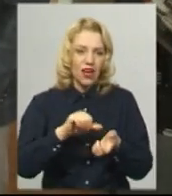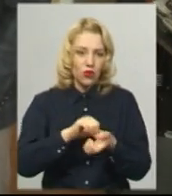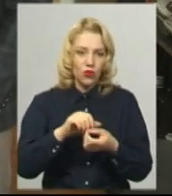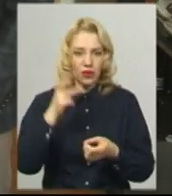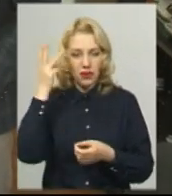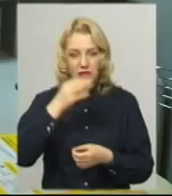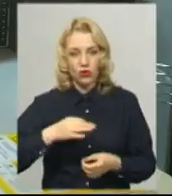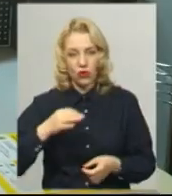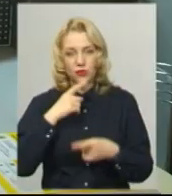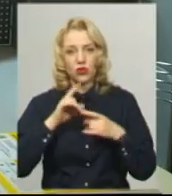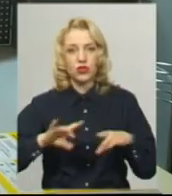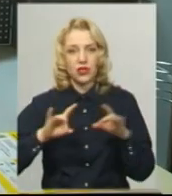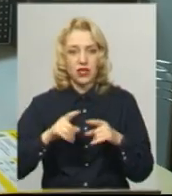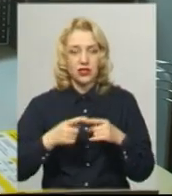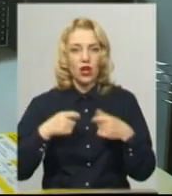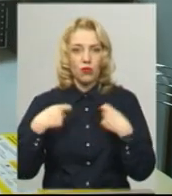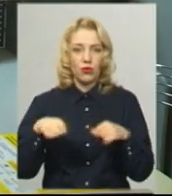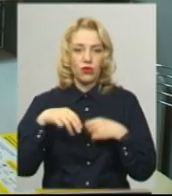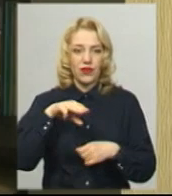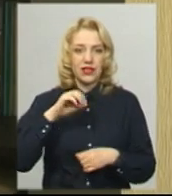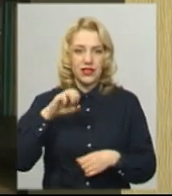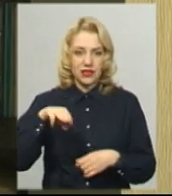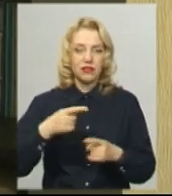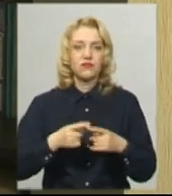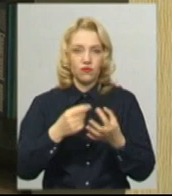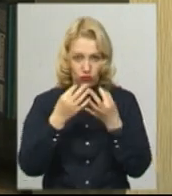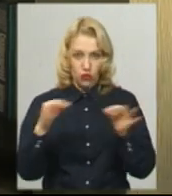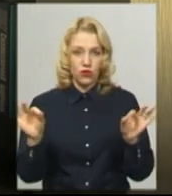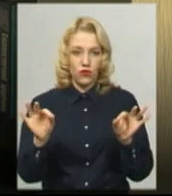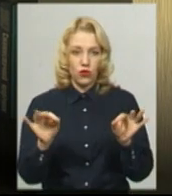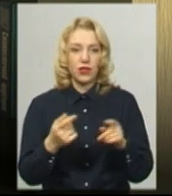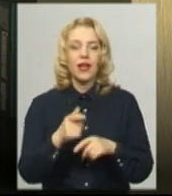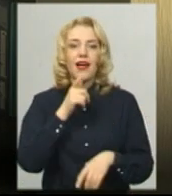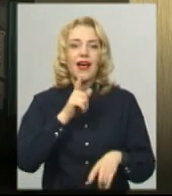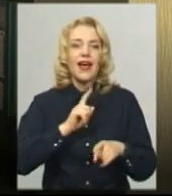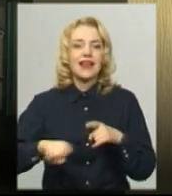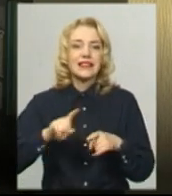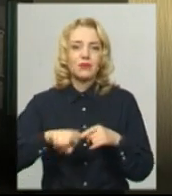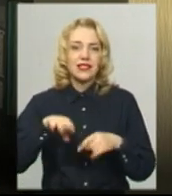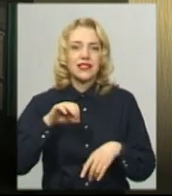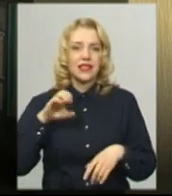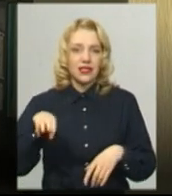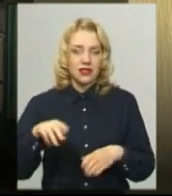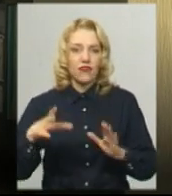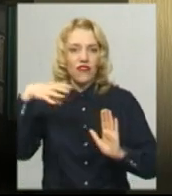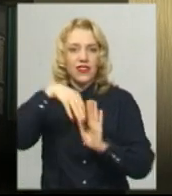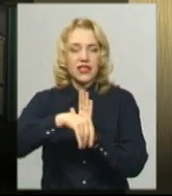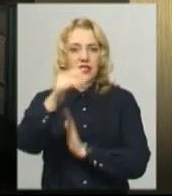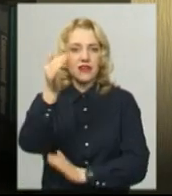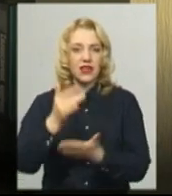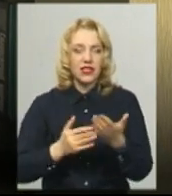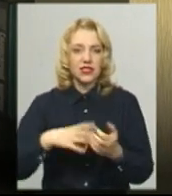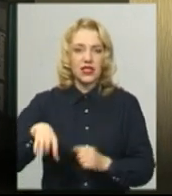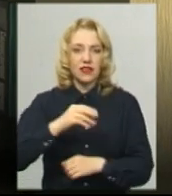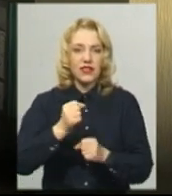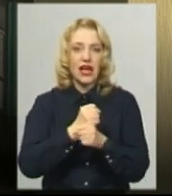області Ігор Мілінчук каже, продавати тести у аптеках дозволено. Експрес-тести є на сьогоднішній день внесений в реєстр, і всі